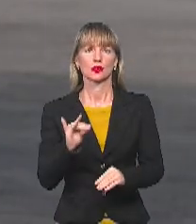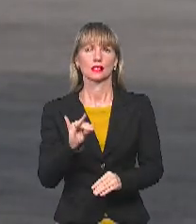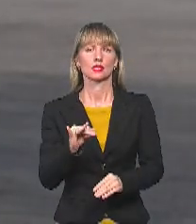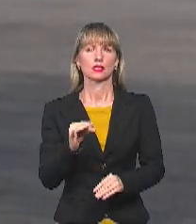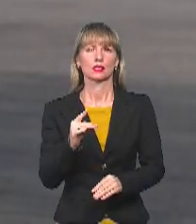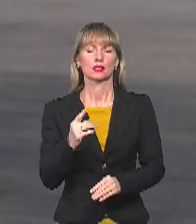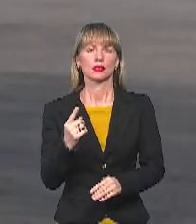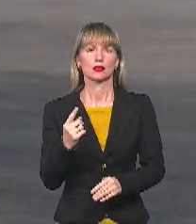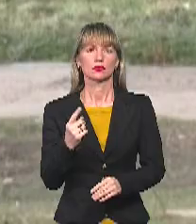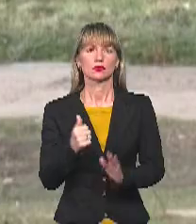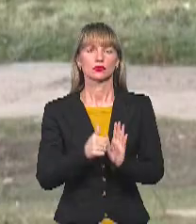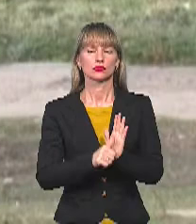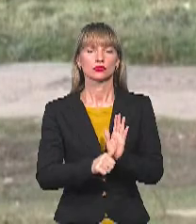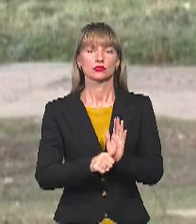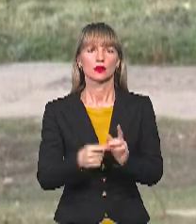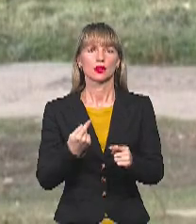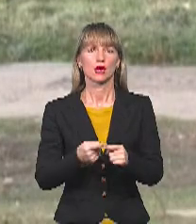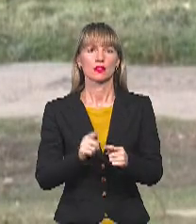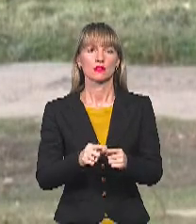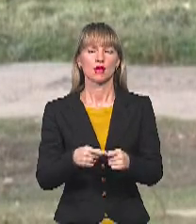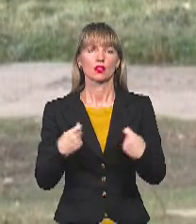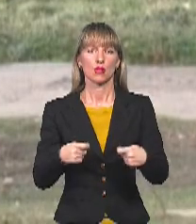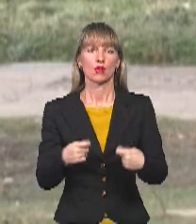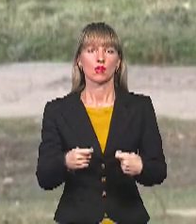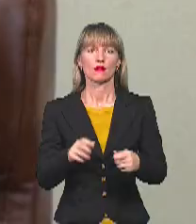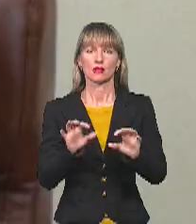це несанкціонована торгівля.